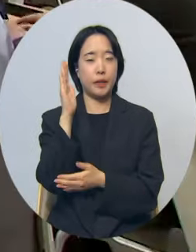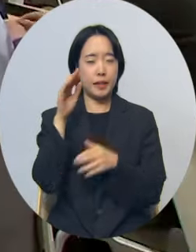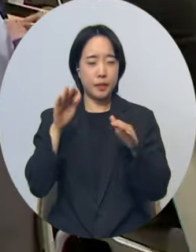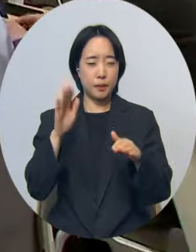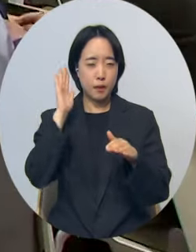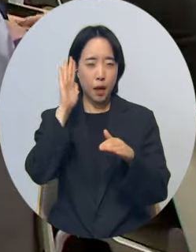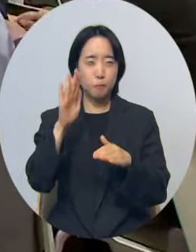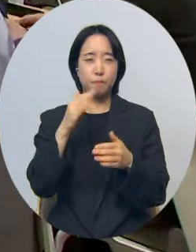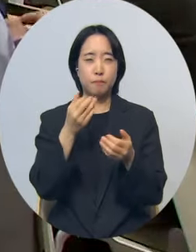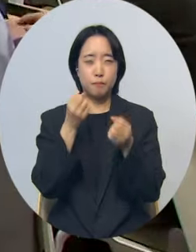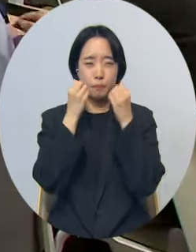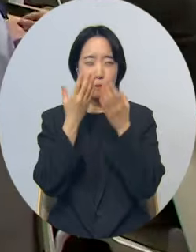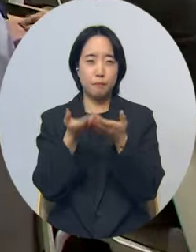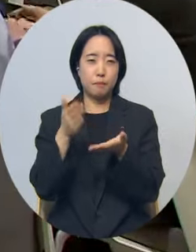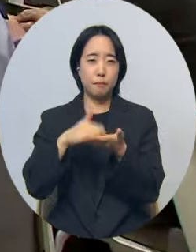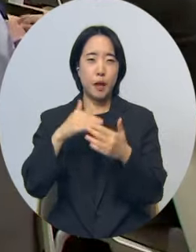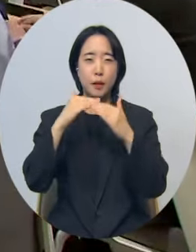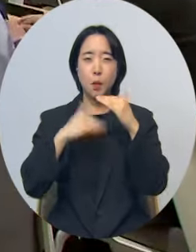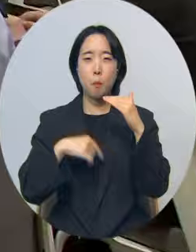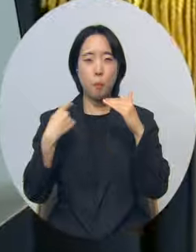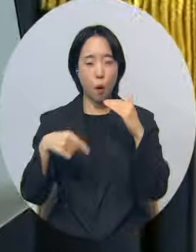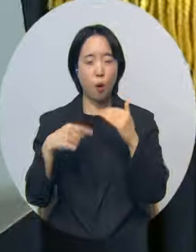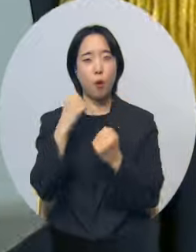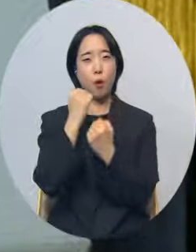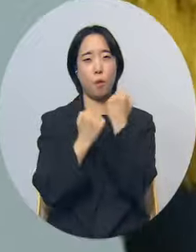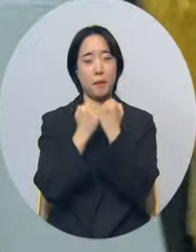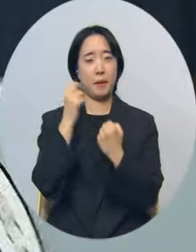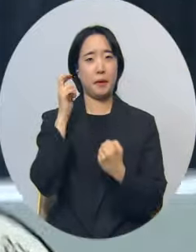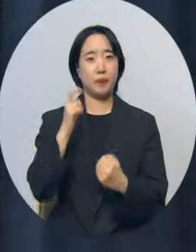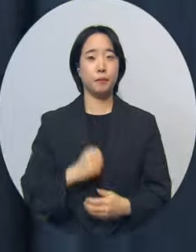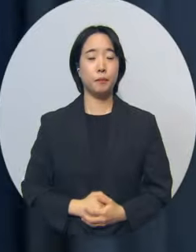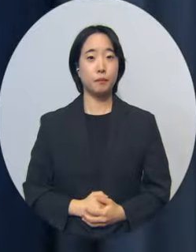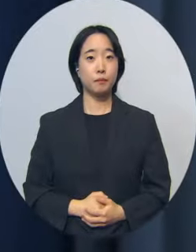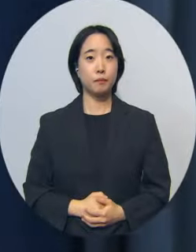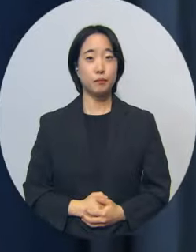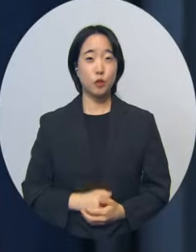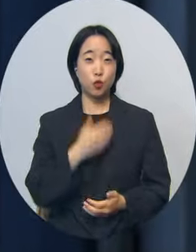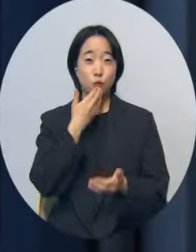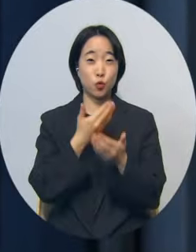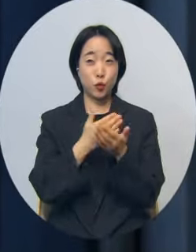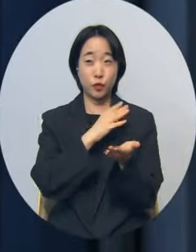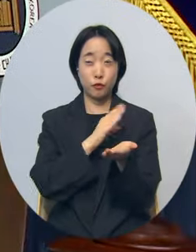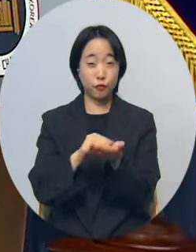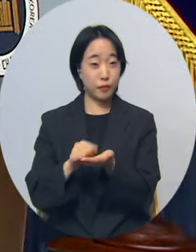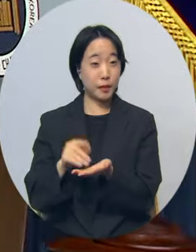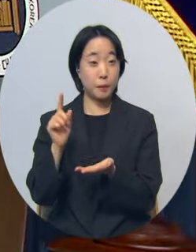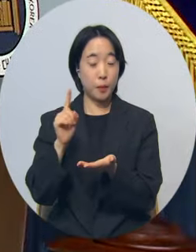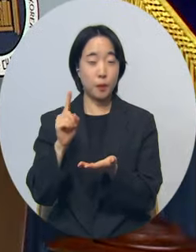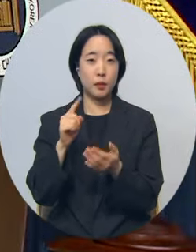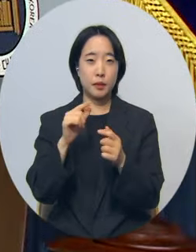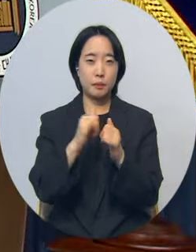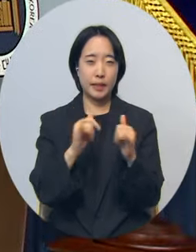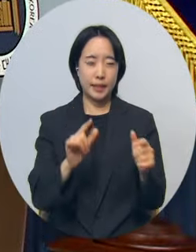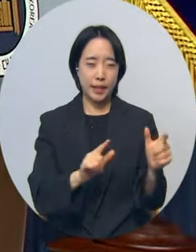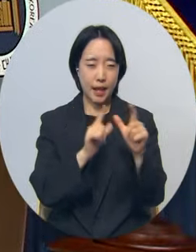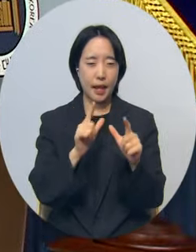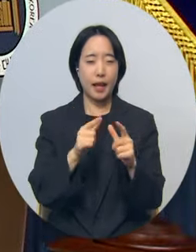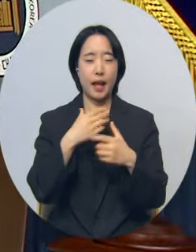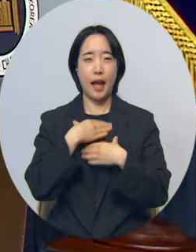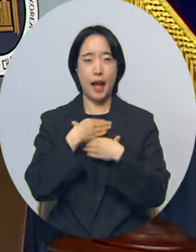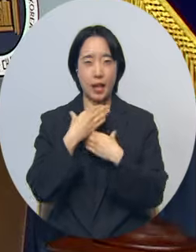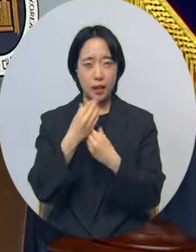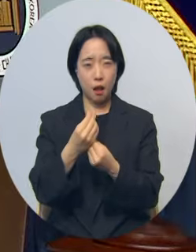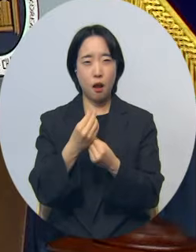설명할 계획입니다. 대통령실 관계자는 국정 브리핑의 핵심 키워드는 민생, 안전, 개혁, 소통이라고